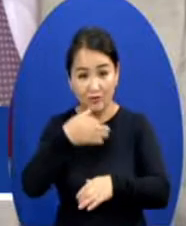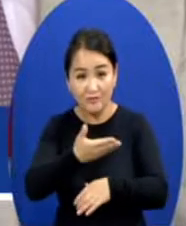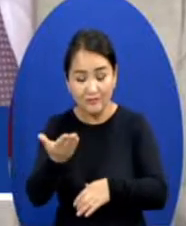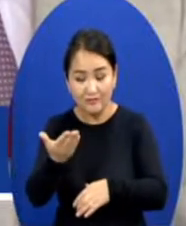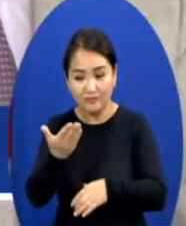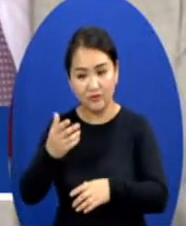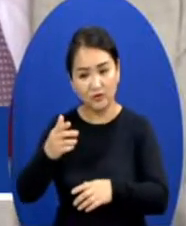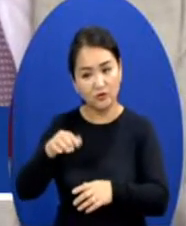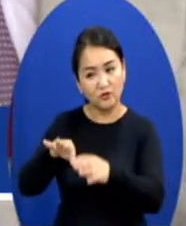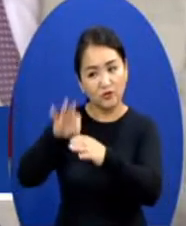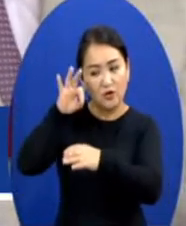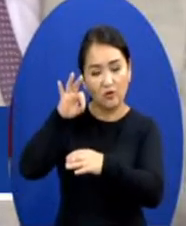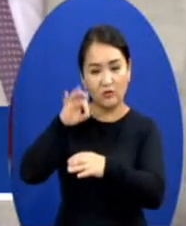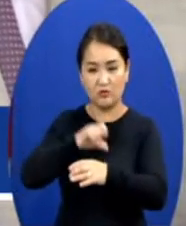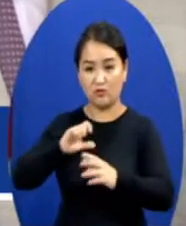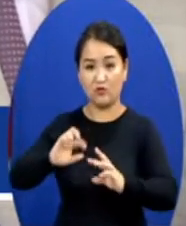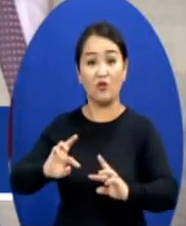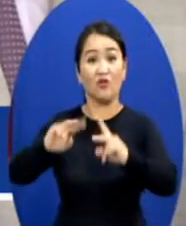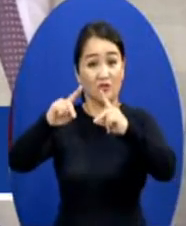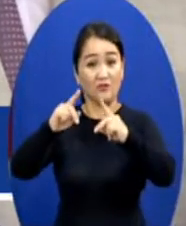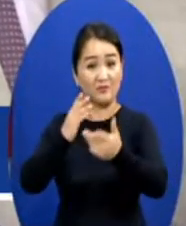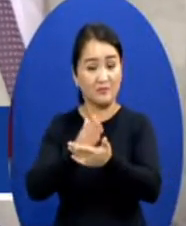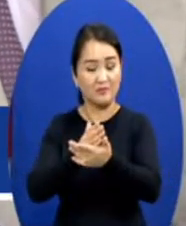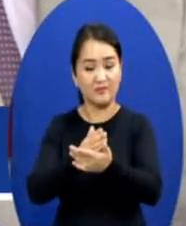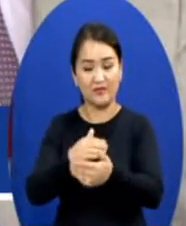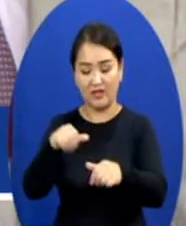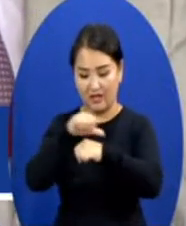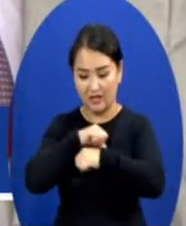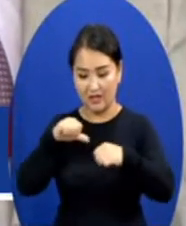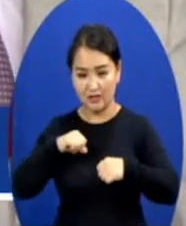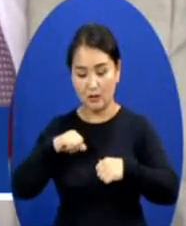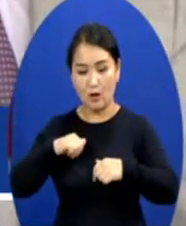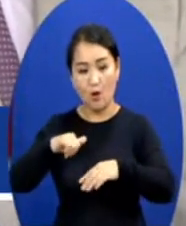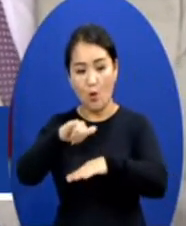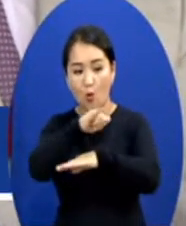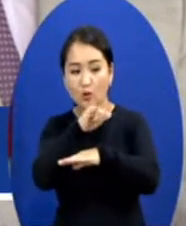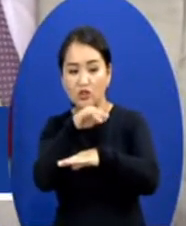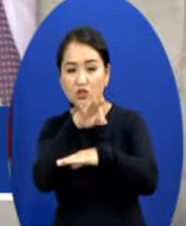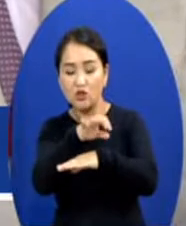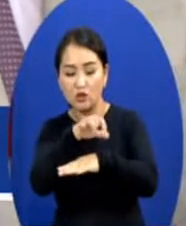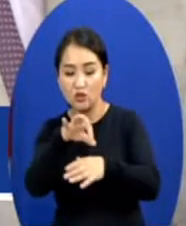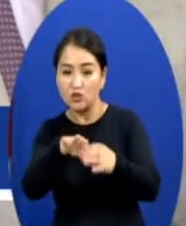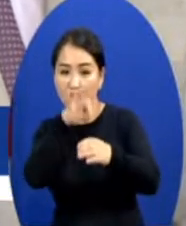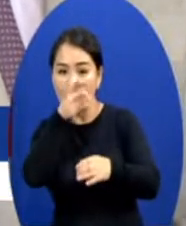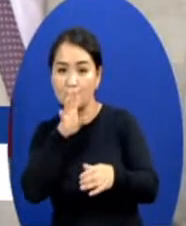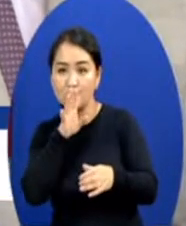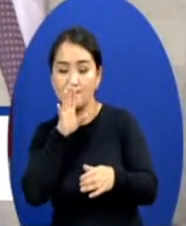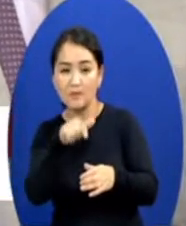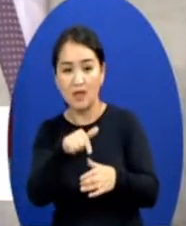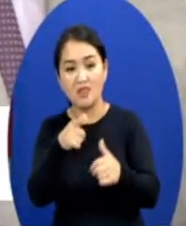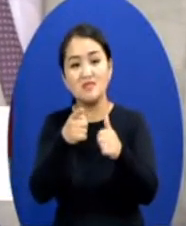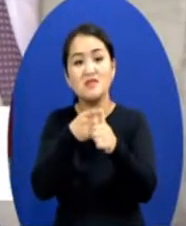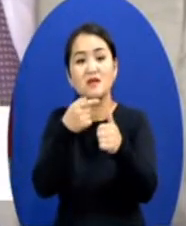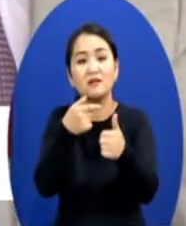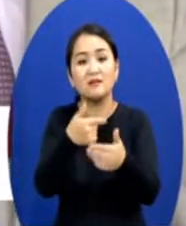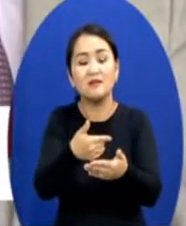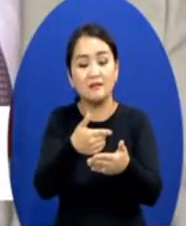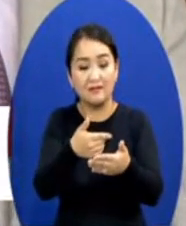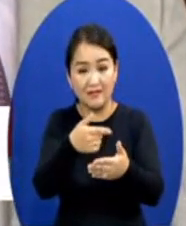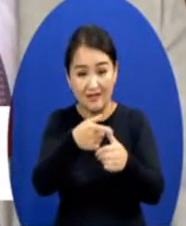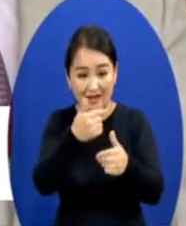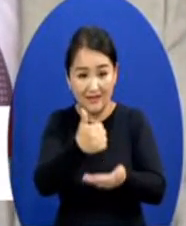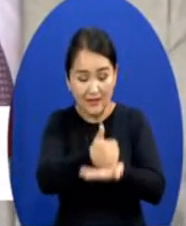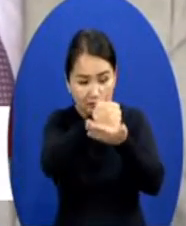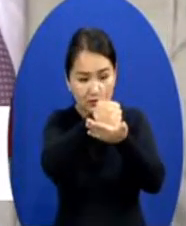илт өөрчлөгдөж байгаа нь бол харагдаж байгаа. Иргэд улс төрийн сонголт хийхдээ нэн төрөнд нэр дэвшигч тухайн намын одоо мөрийн